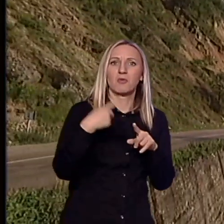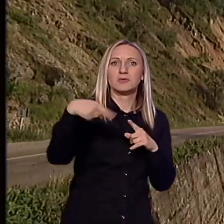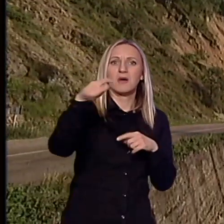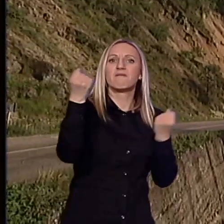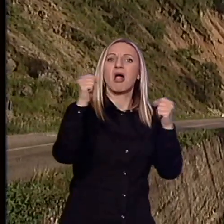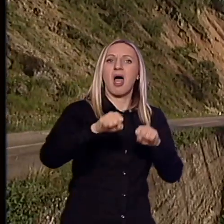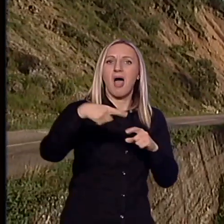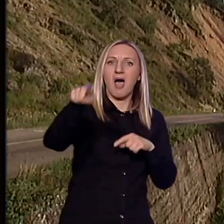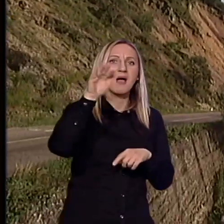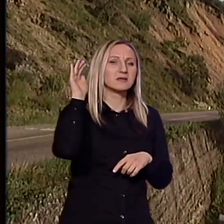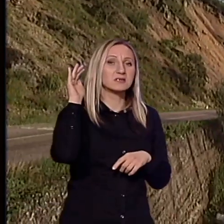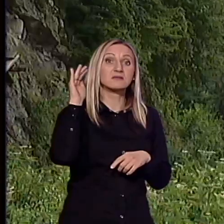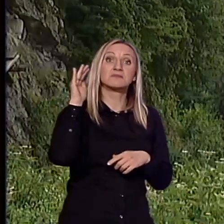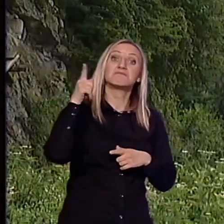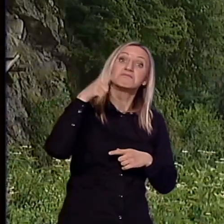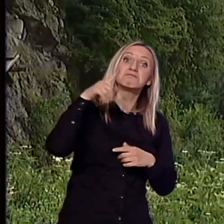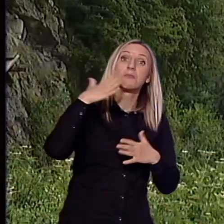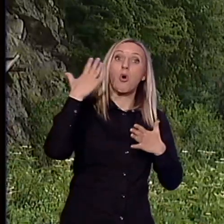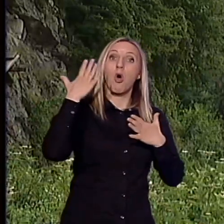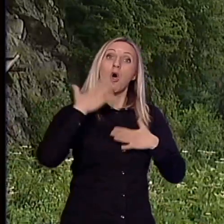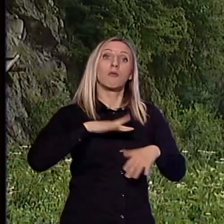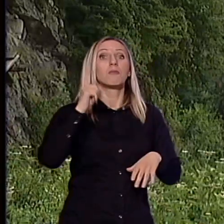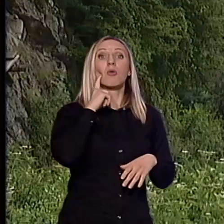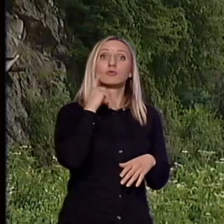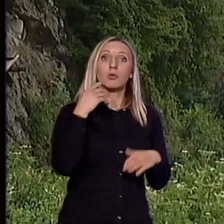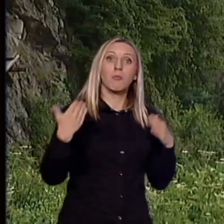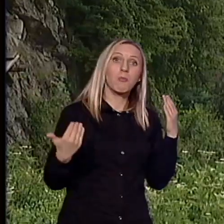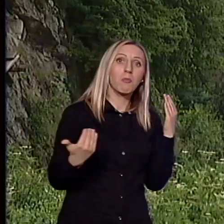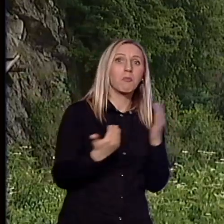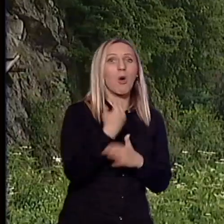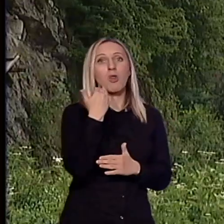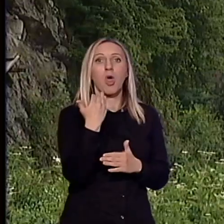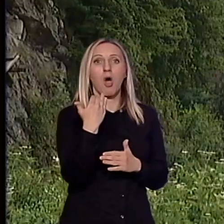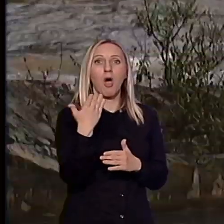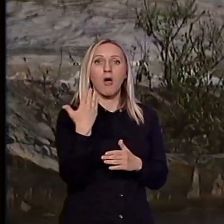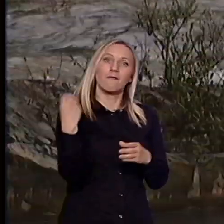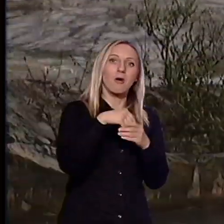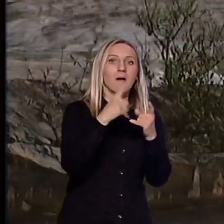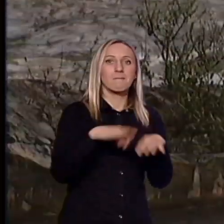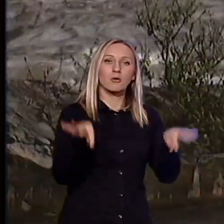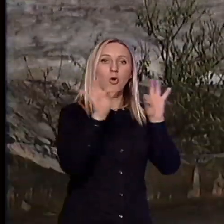vlasti, pokušavaju da ponovo stave neke projekte koji su